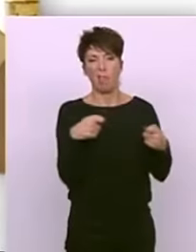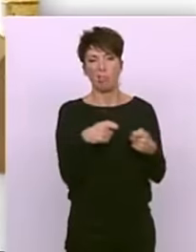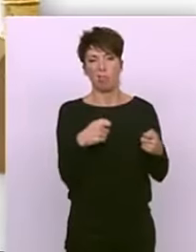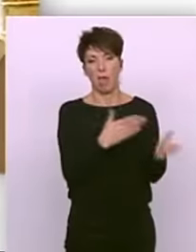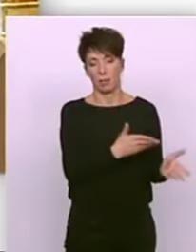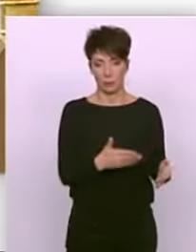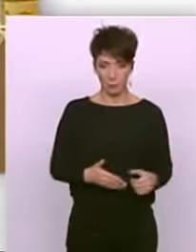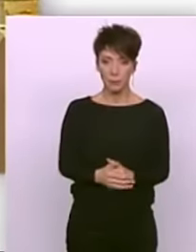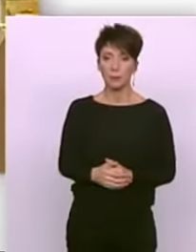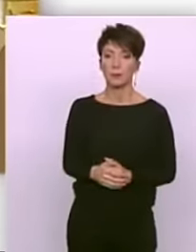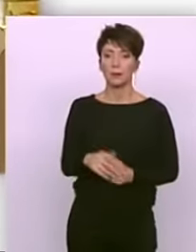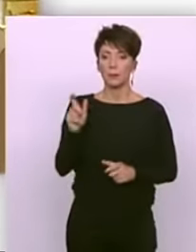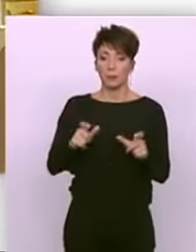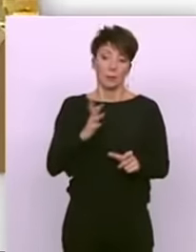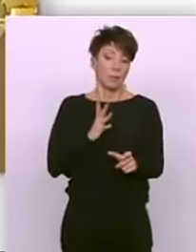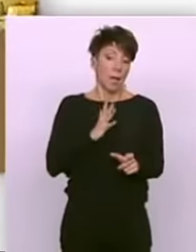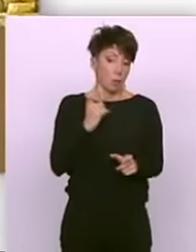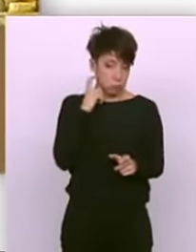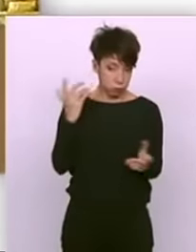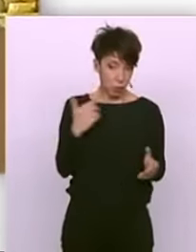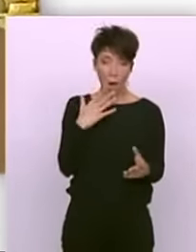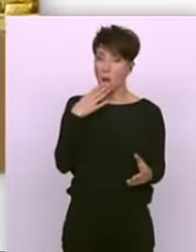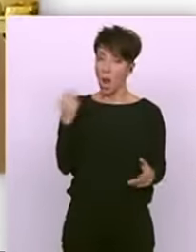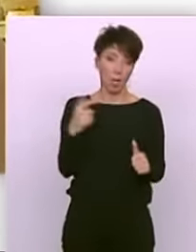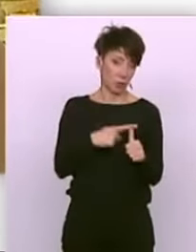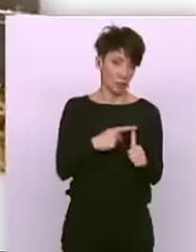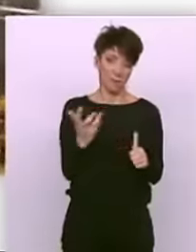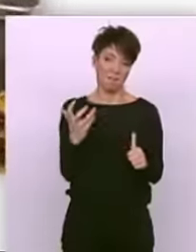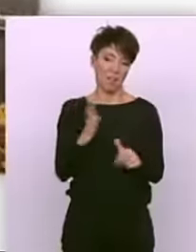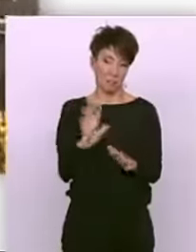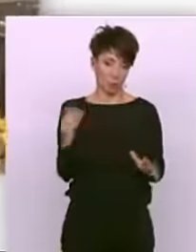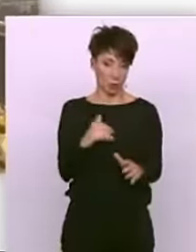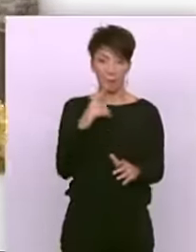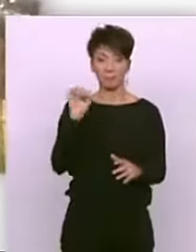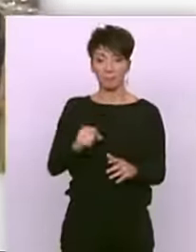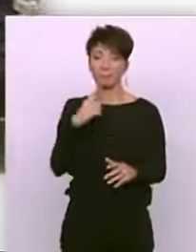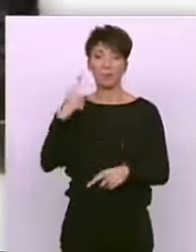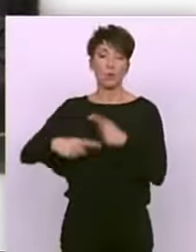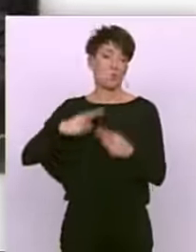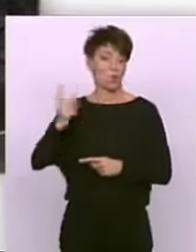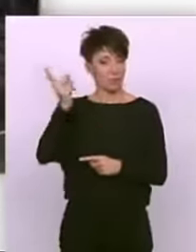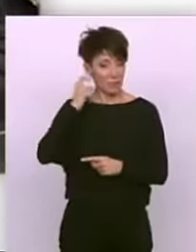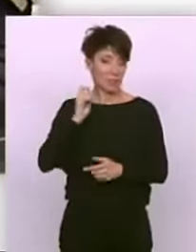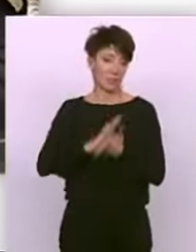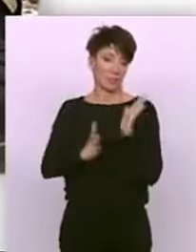Πώς διασφαλίζει το καταναλωτής? Ότι από την οστιμάδα του και από τη φρεσκάδα του. Έχουμε το φούρνο της γειτονιάς μας πάντοτε που είναι